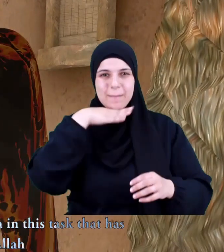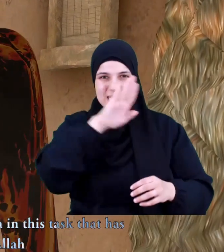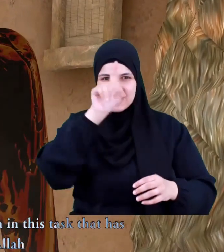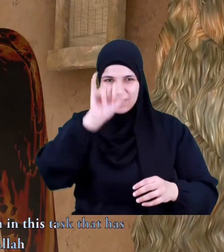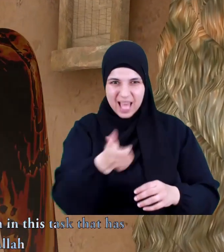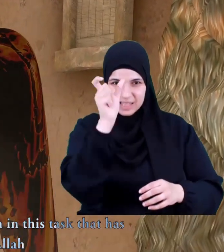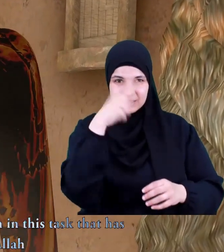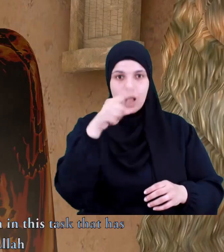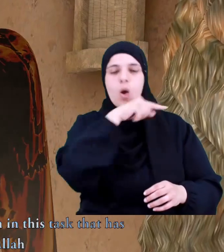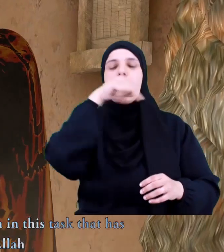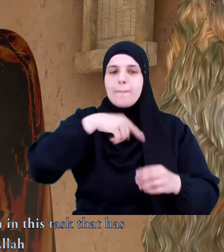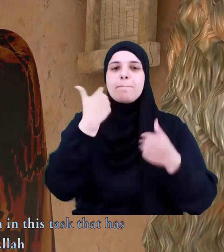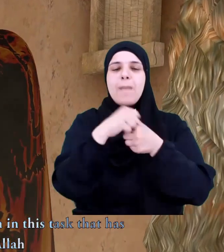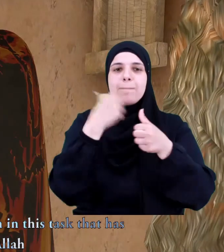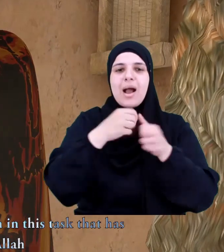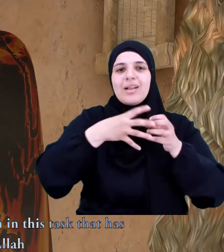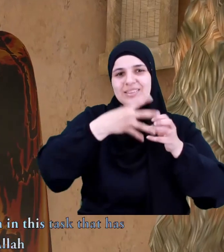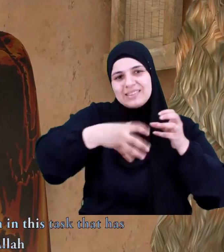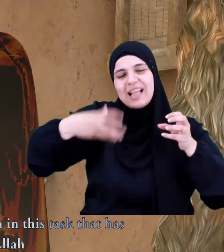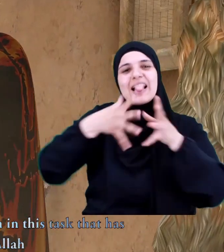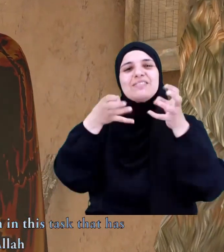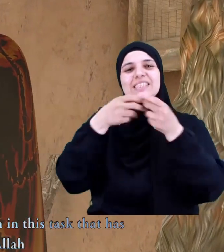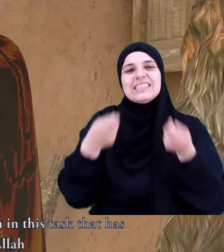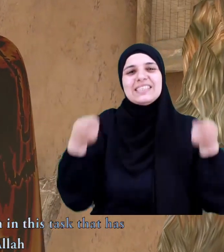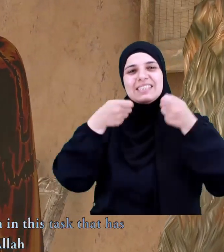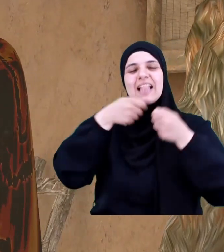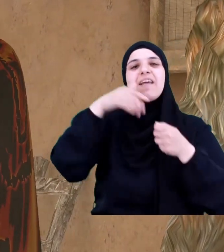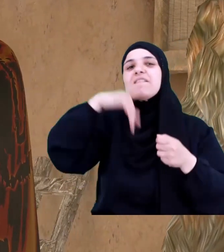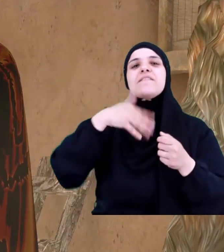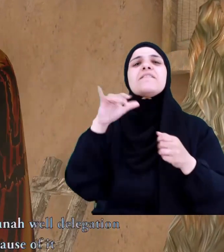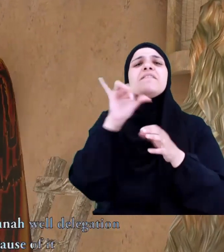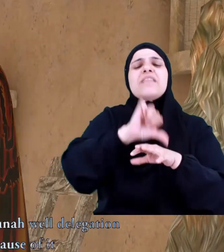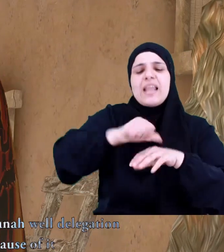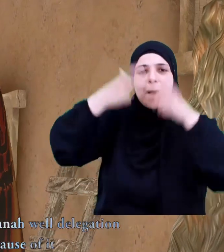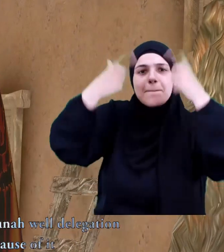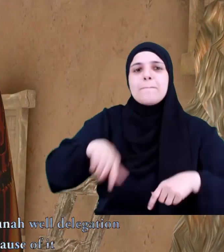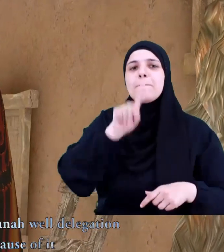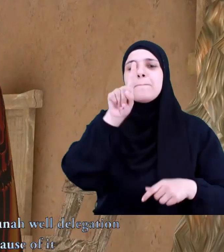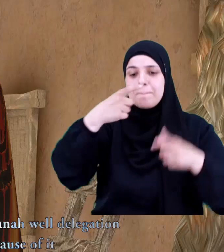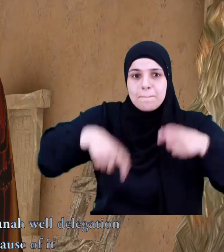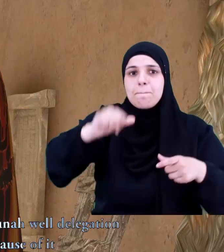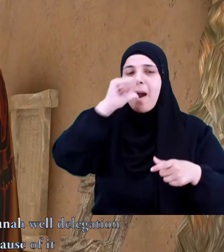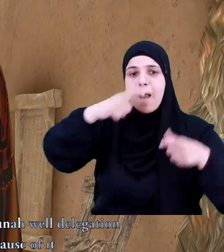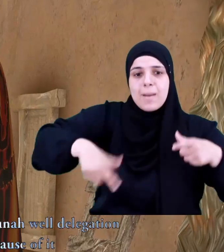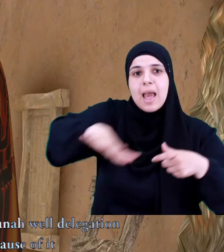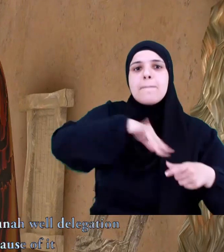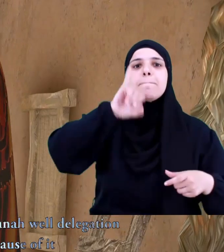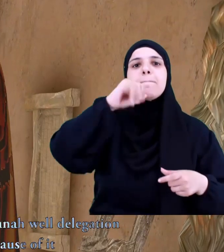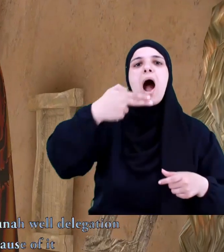رسول الله، فينبغي لنا أن نذكر ما حدث في سرية بئر معونة